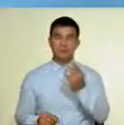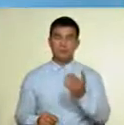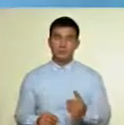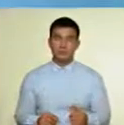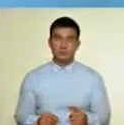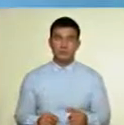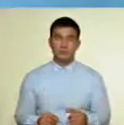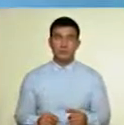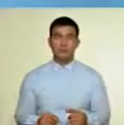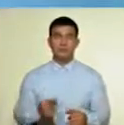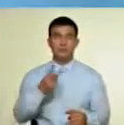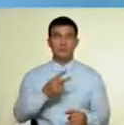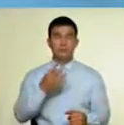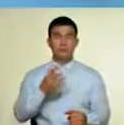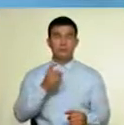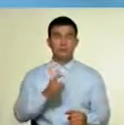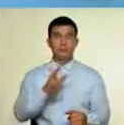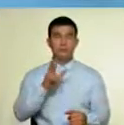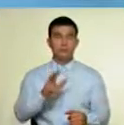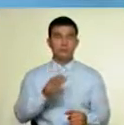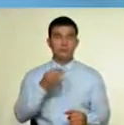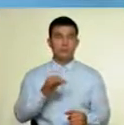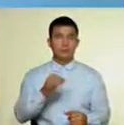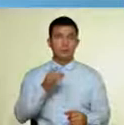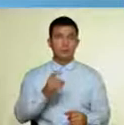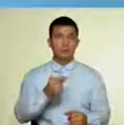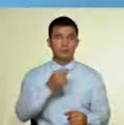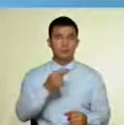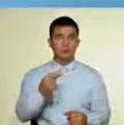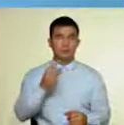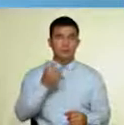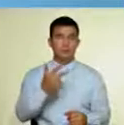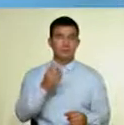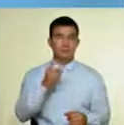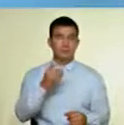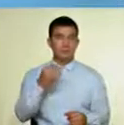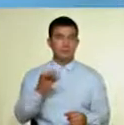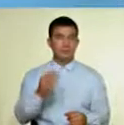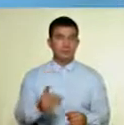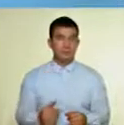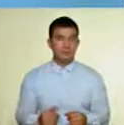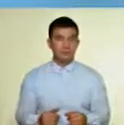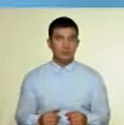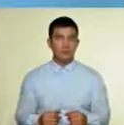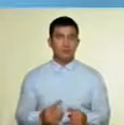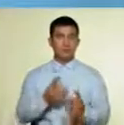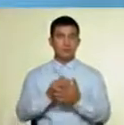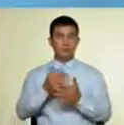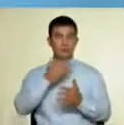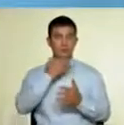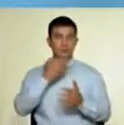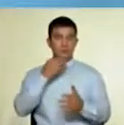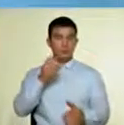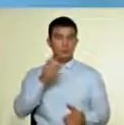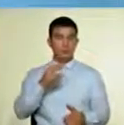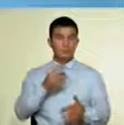diqqatingizni qarating. 24x kub yx minus 3xy. Demek bu ko'pxatni